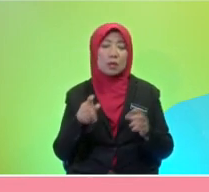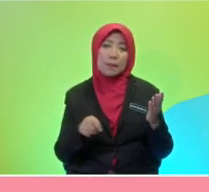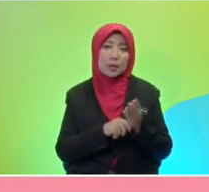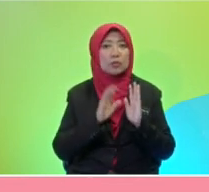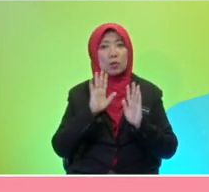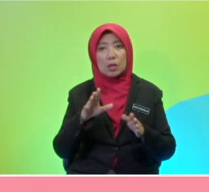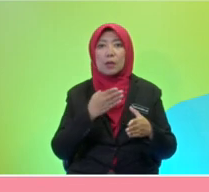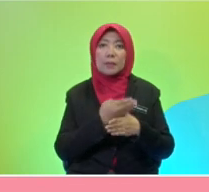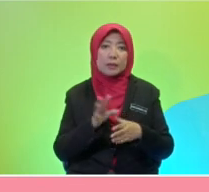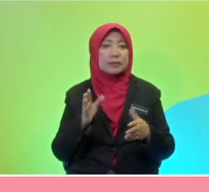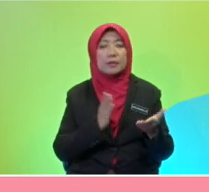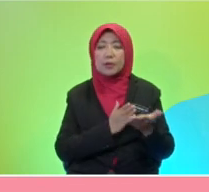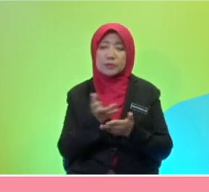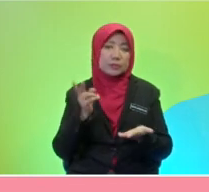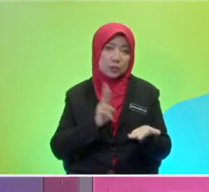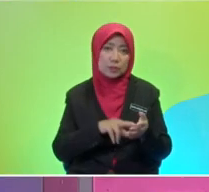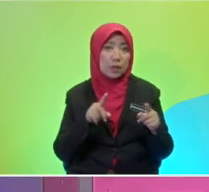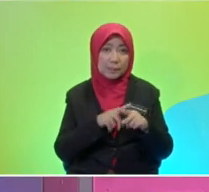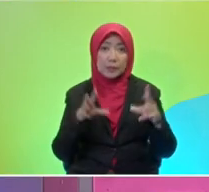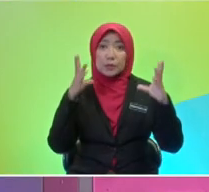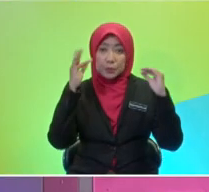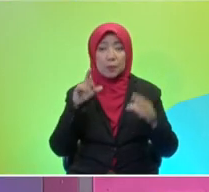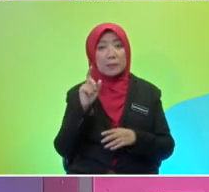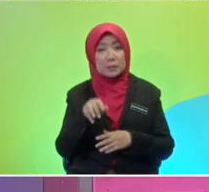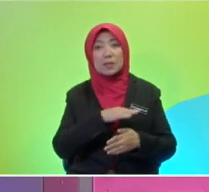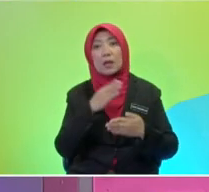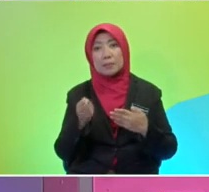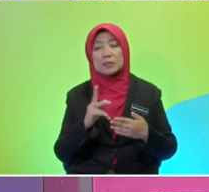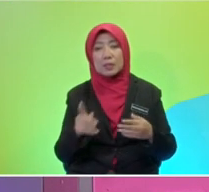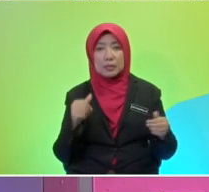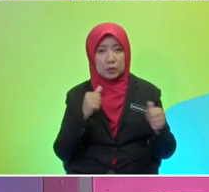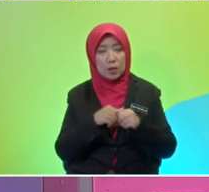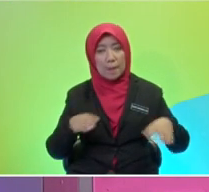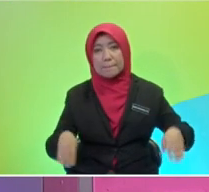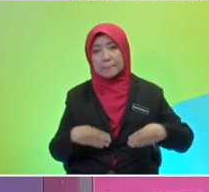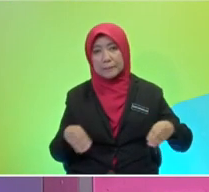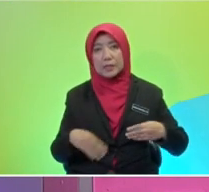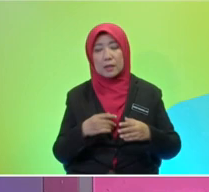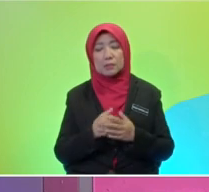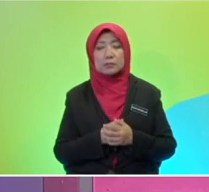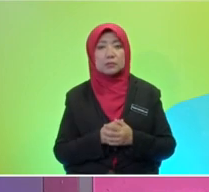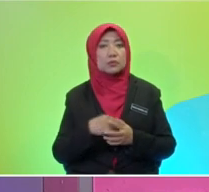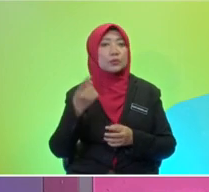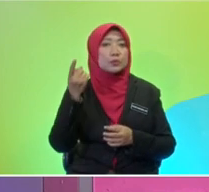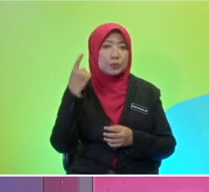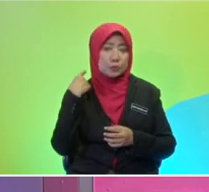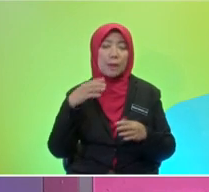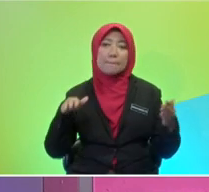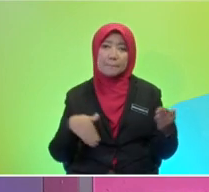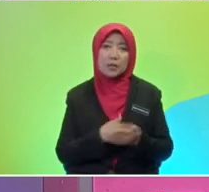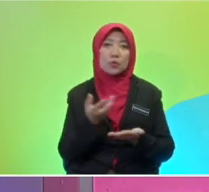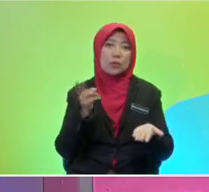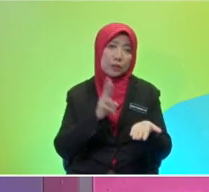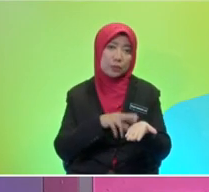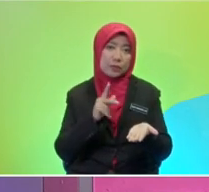bagi guru-guru terus Riko kan tapi guru-guru belum menghabiskan ikut bidang tertentu barulah record